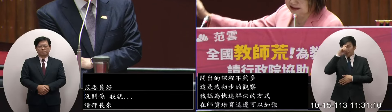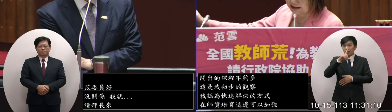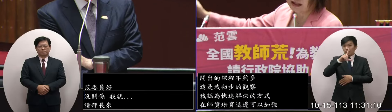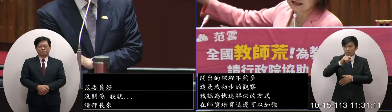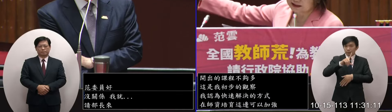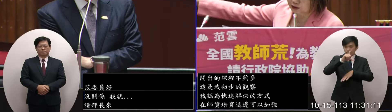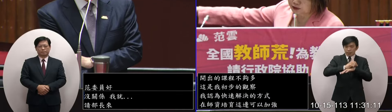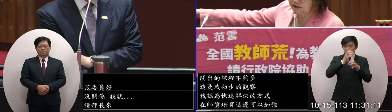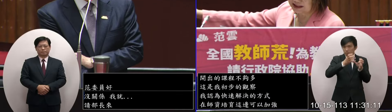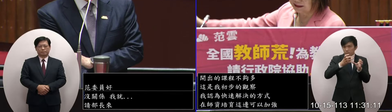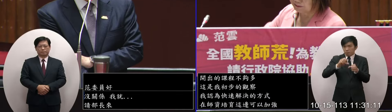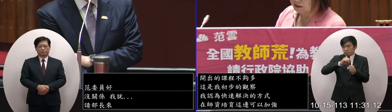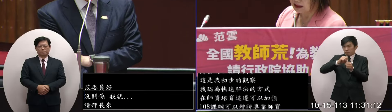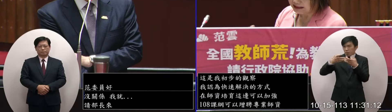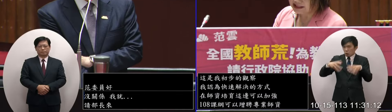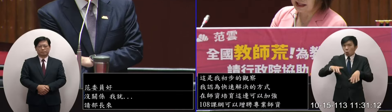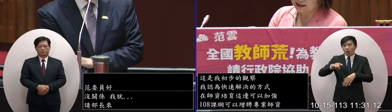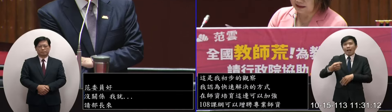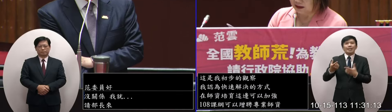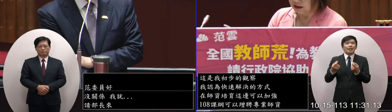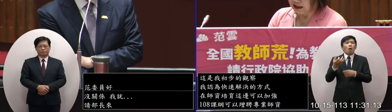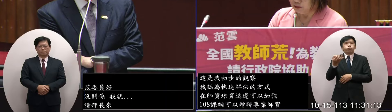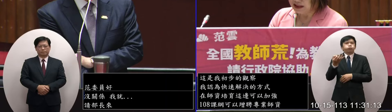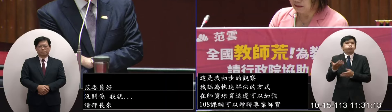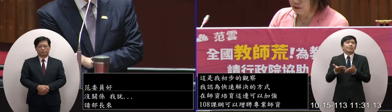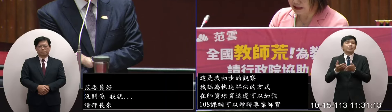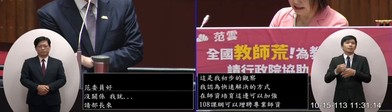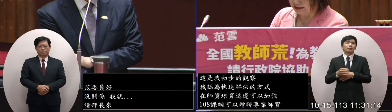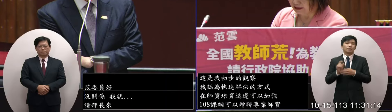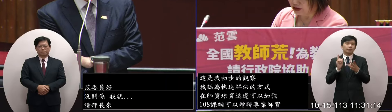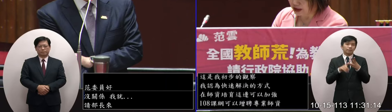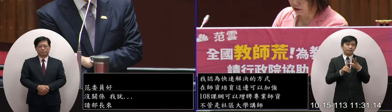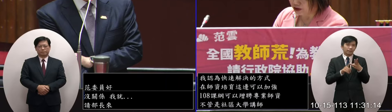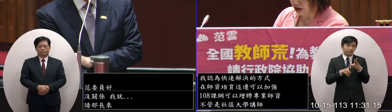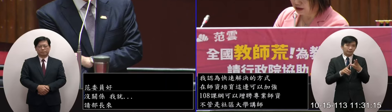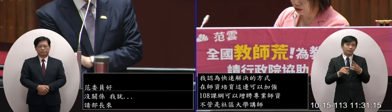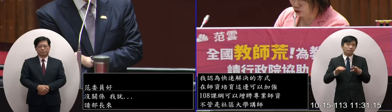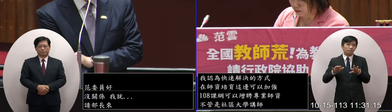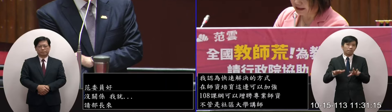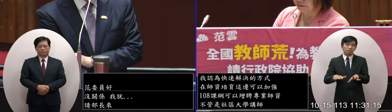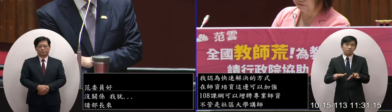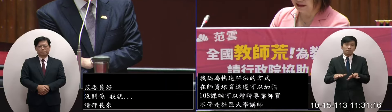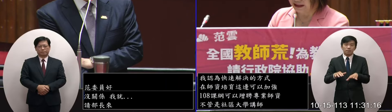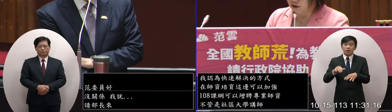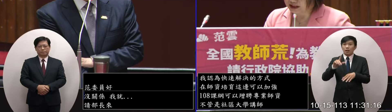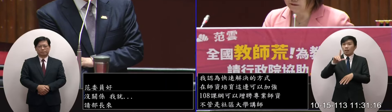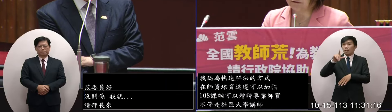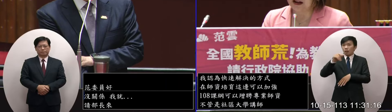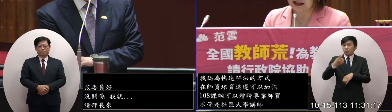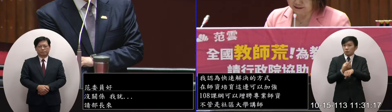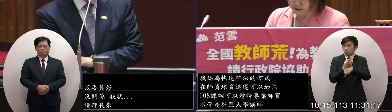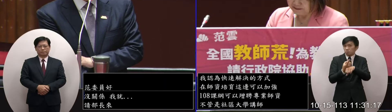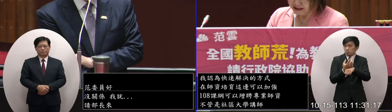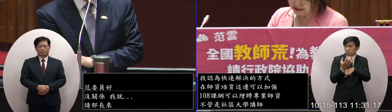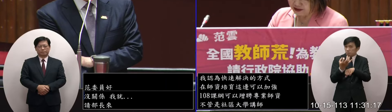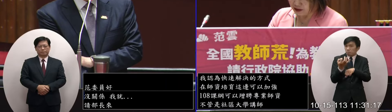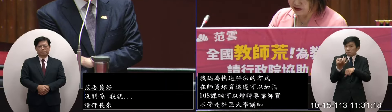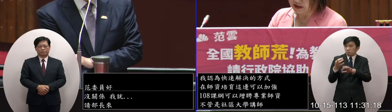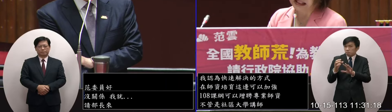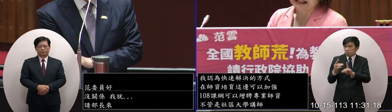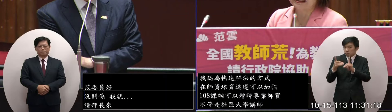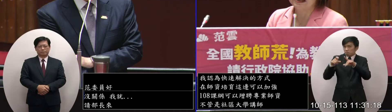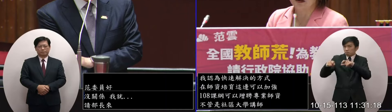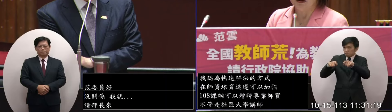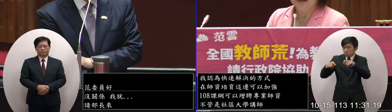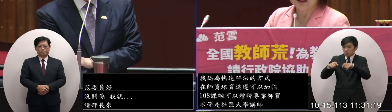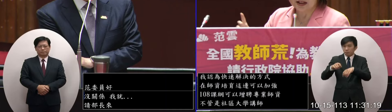觉得会是一个，但这也是需要钱。第三个哦，我想目前的教师的终点费调升方案哦，跟教